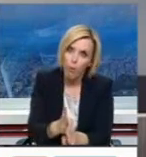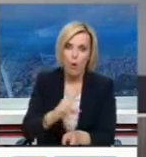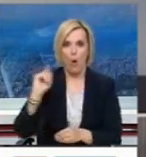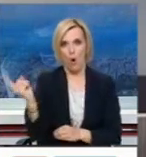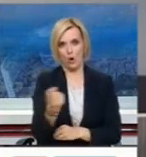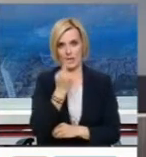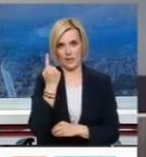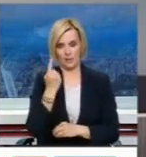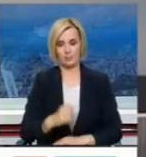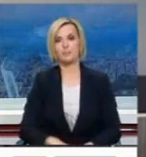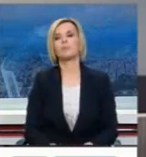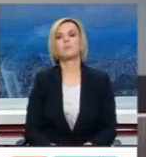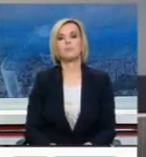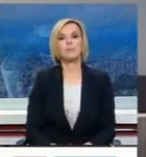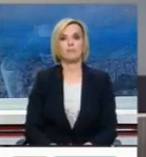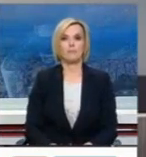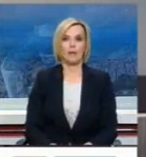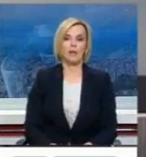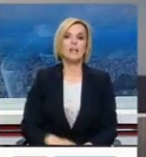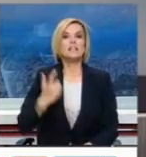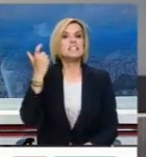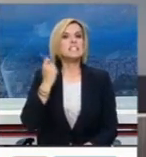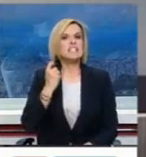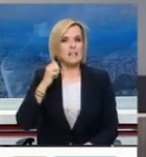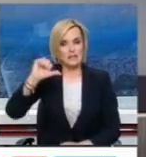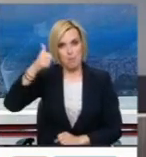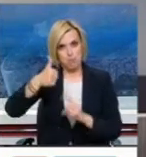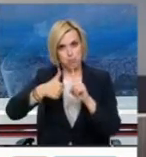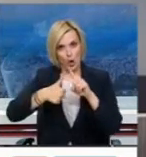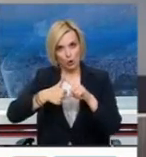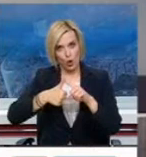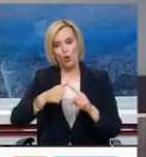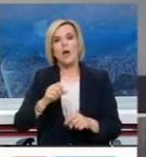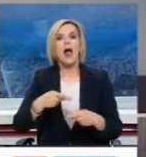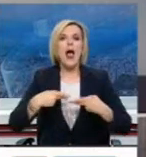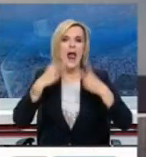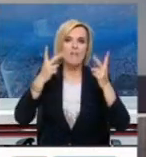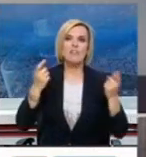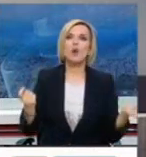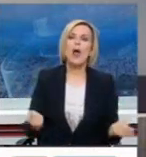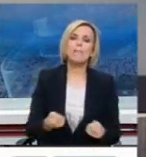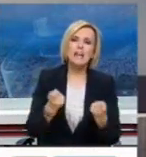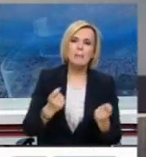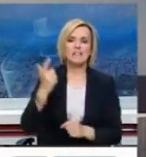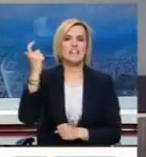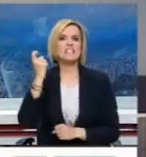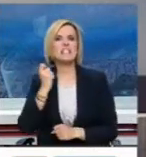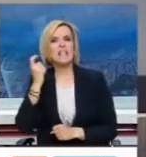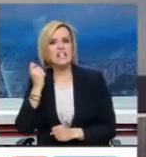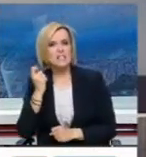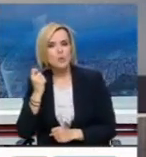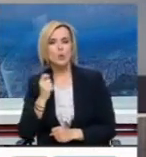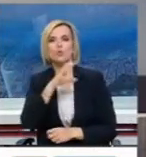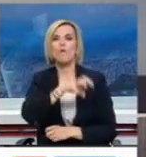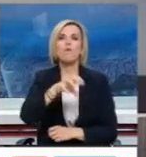Συγκεκριμένα, η καταβολή θα πραγματοποιηθεί ως εξής. Οι συντάξεις των μη μισθωτών, δηλαδή των συνταξιούχων που προέρχονται από τους στέους